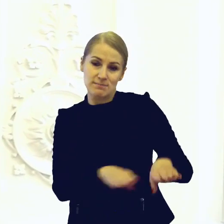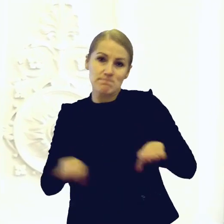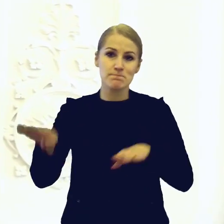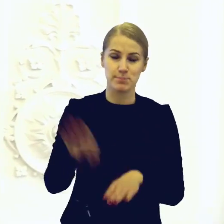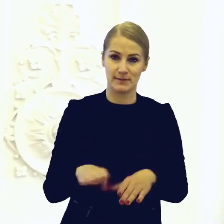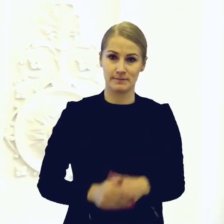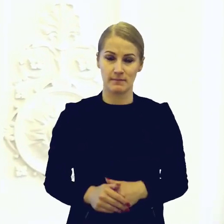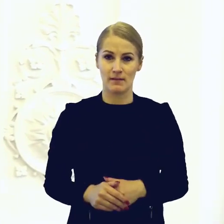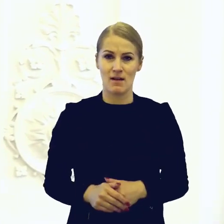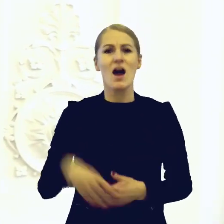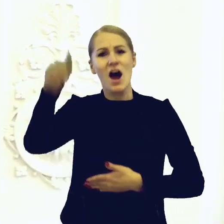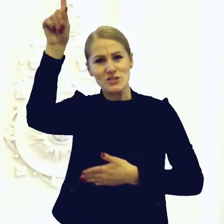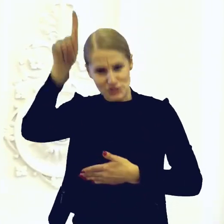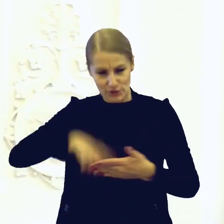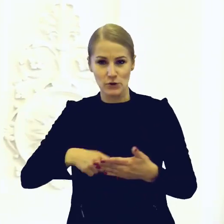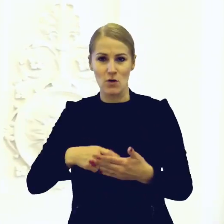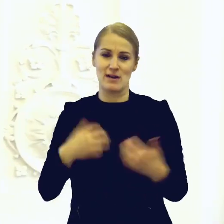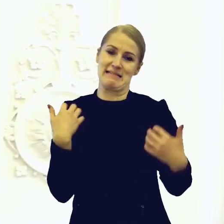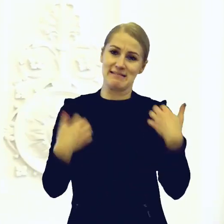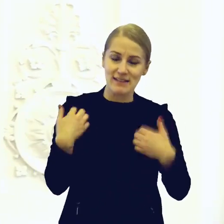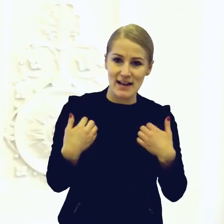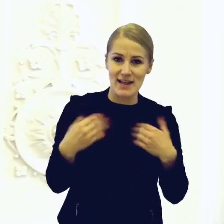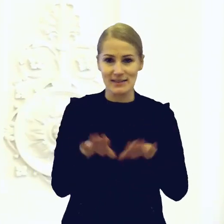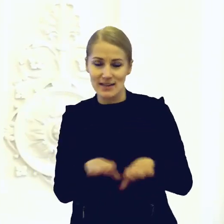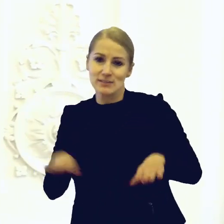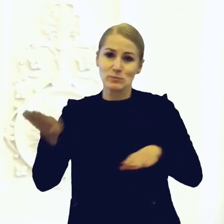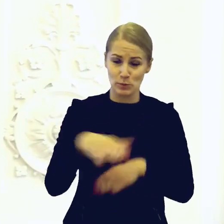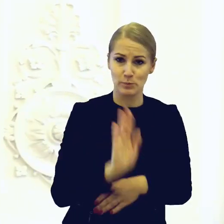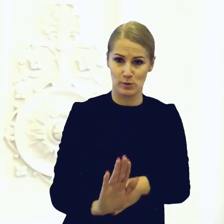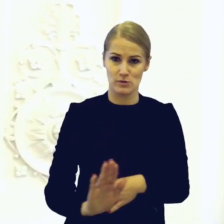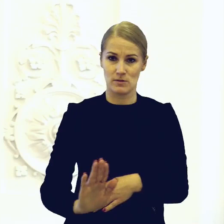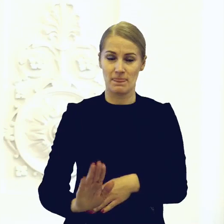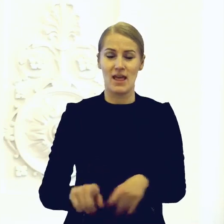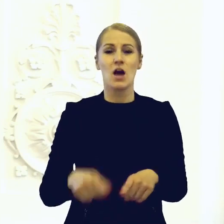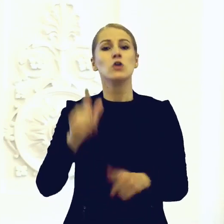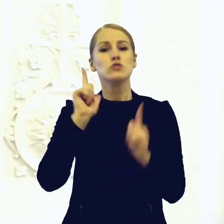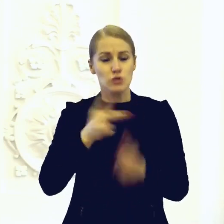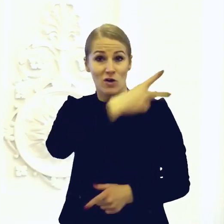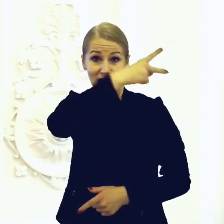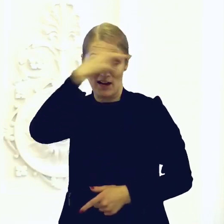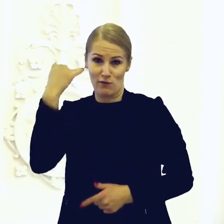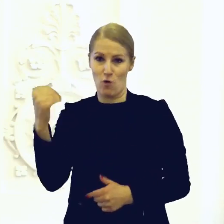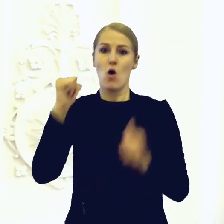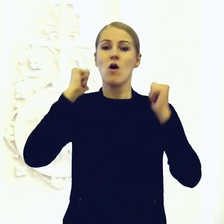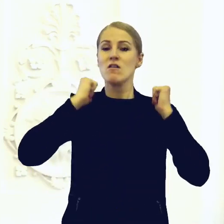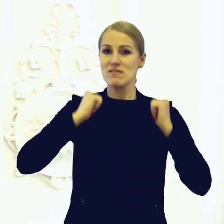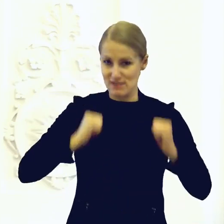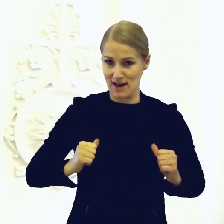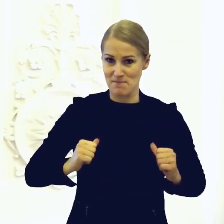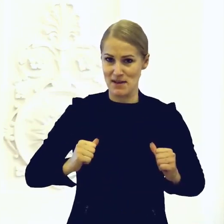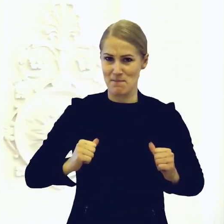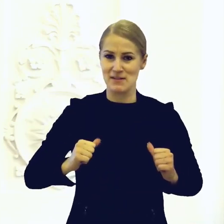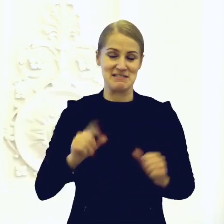kad mes pajudėsime ir šiuo klausimu. Bent jau Lietuva tikrai žada būti tas ramybės drumstėjas,